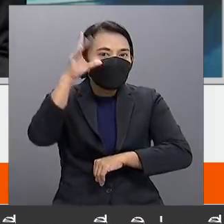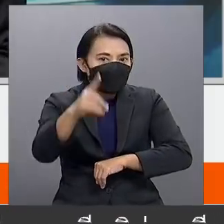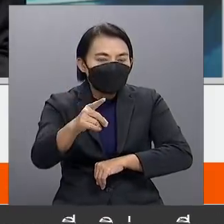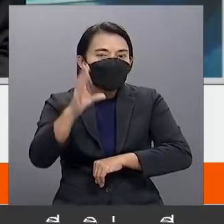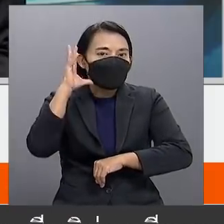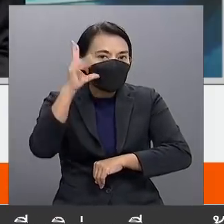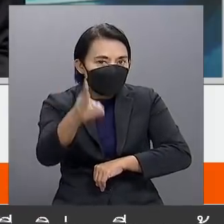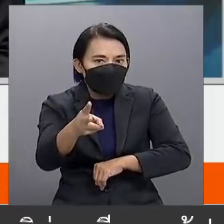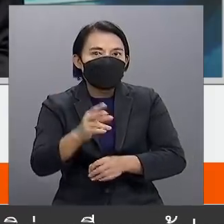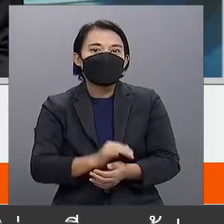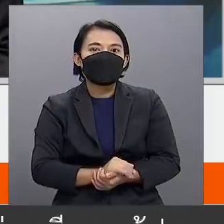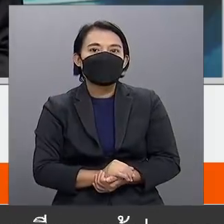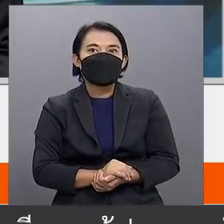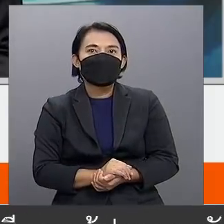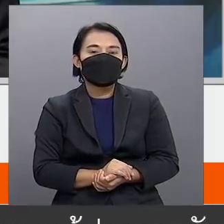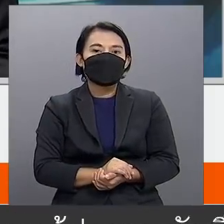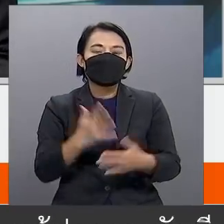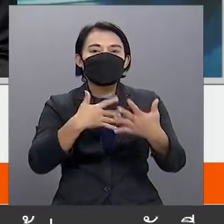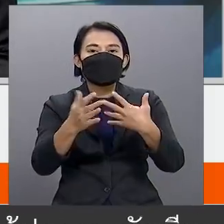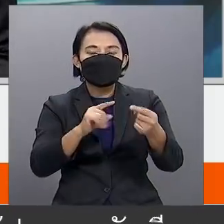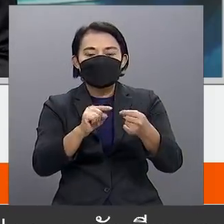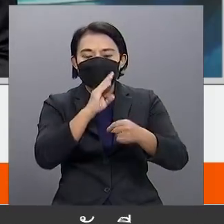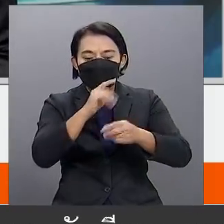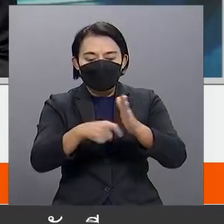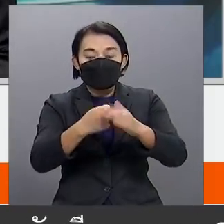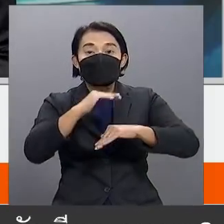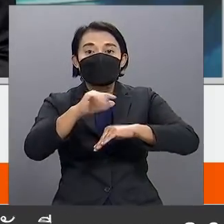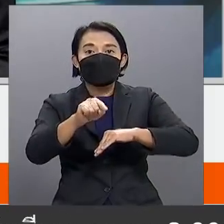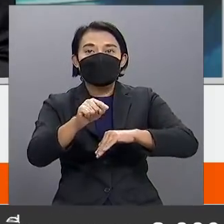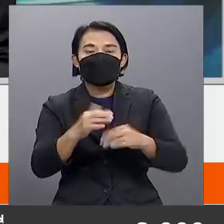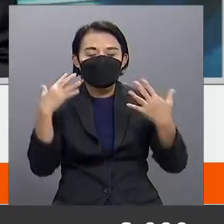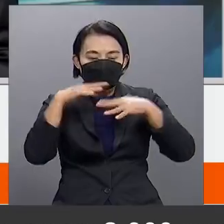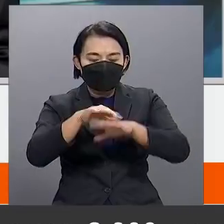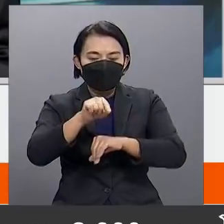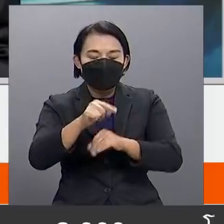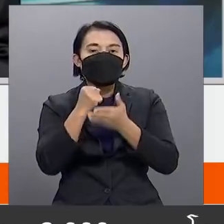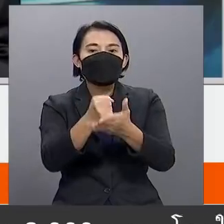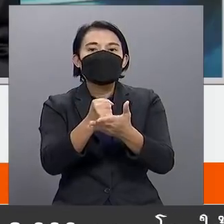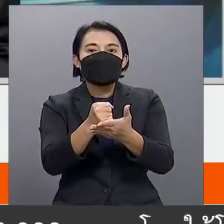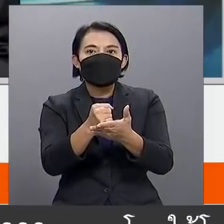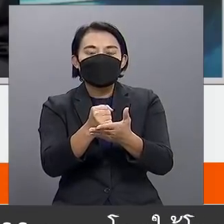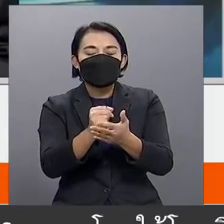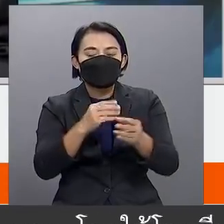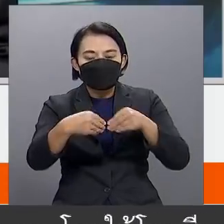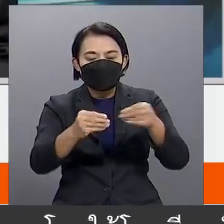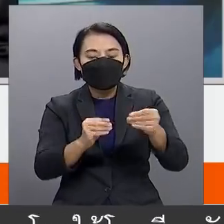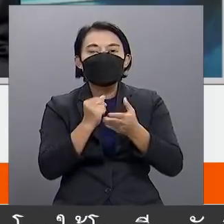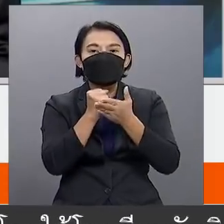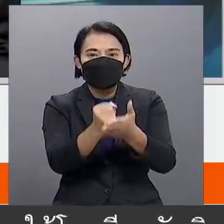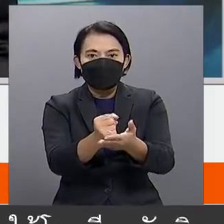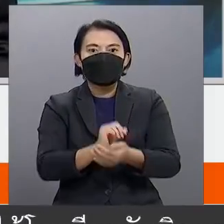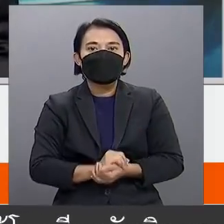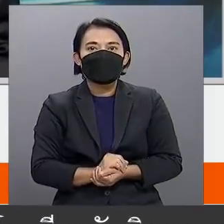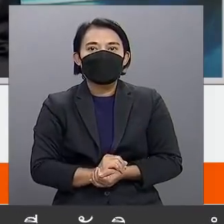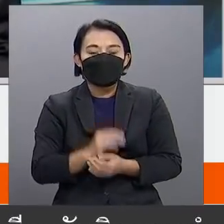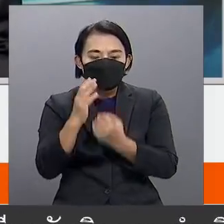คงไม่วากั ถามีเข้าจำกส่นน้อยนะครับวพอแ่เบกัได้เรากตอาร่มอร่อยใช่ครัเลยhailคหลสองสัดห์วไมได้ฉ